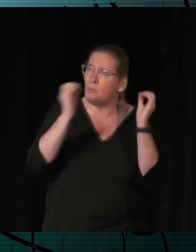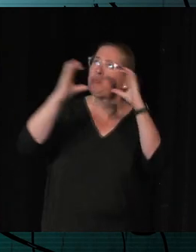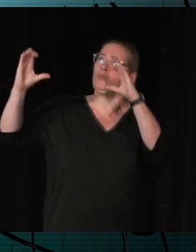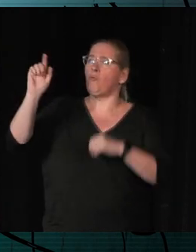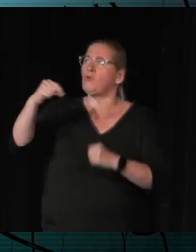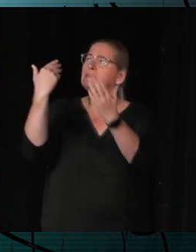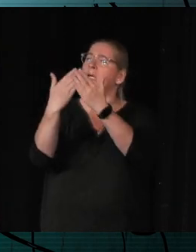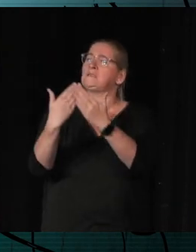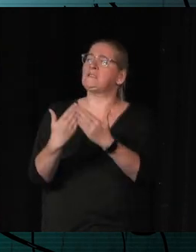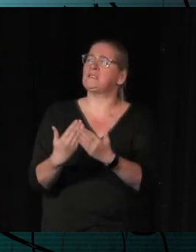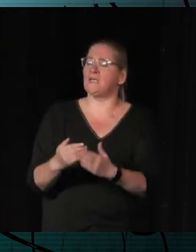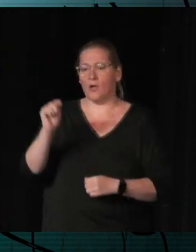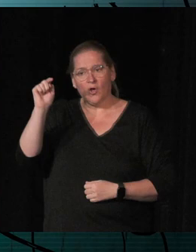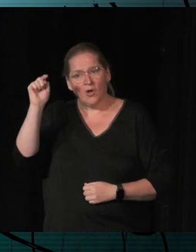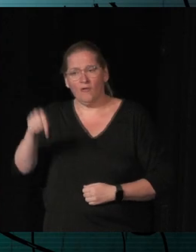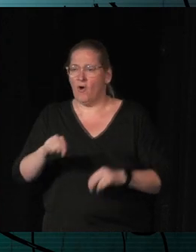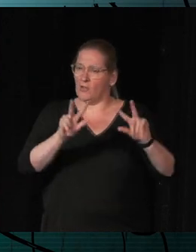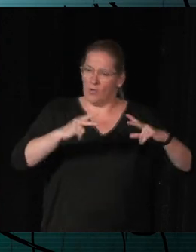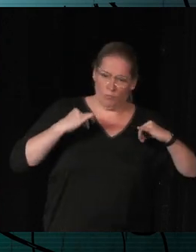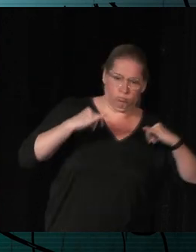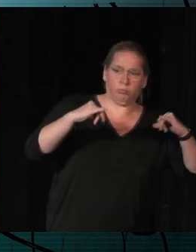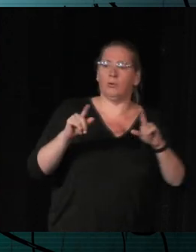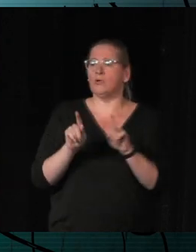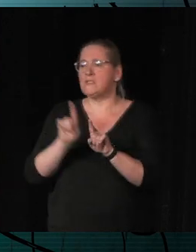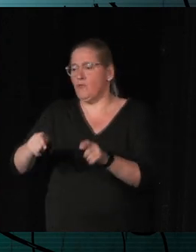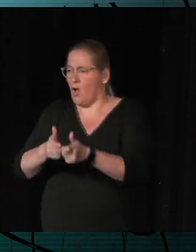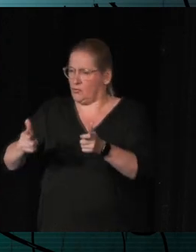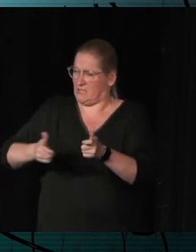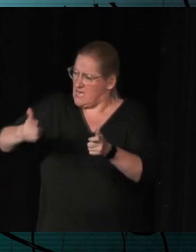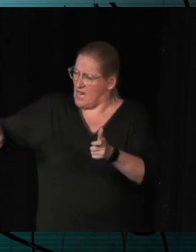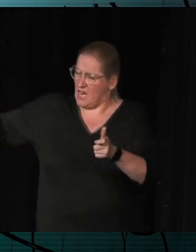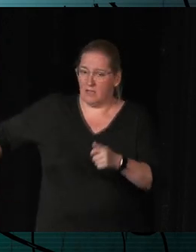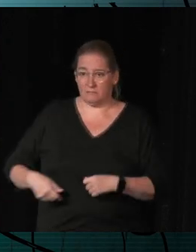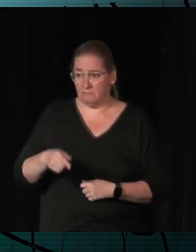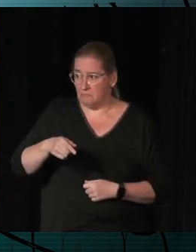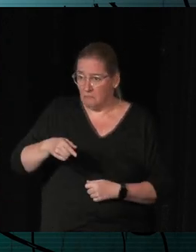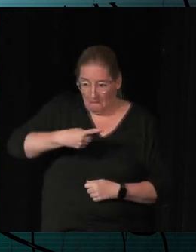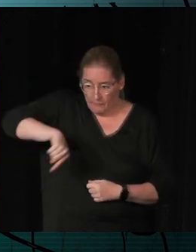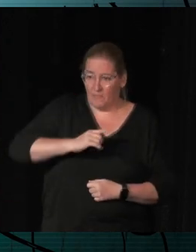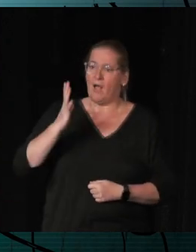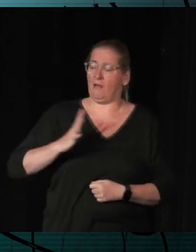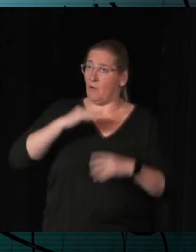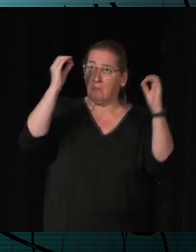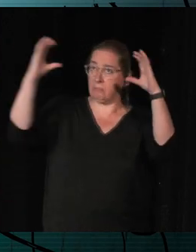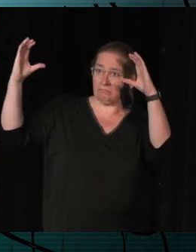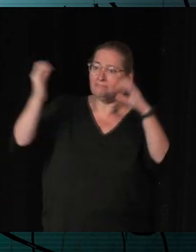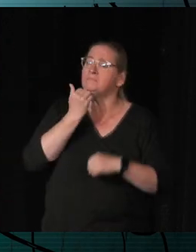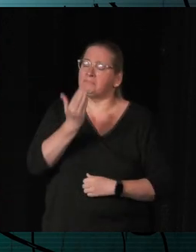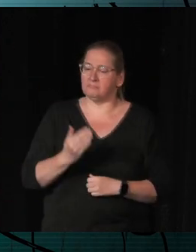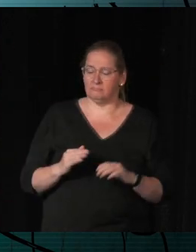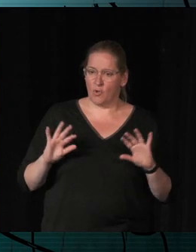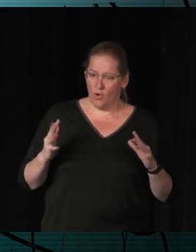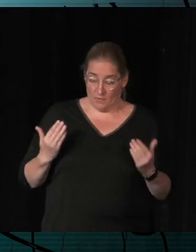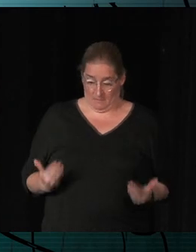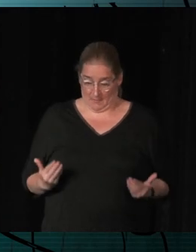machines de guerre des des entreprises de 200 2000 2000 salariés enfin à ton avis enfin comment comment